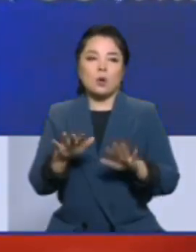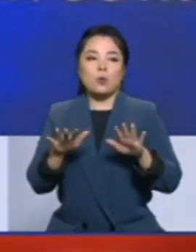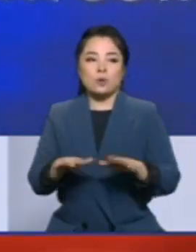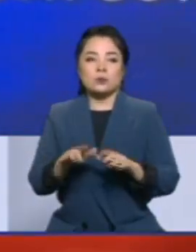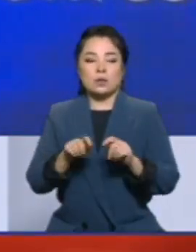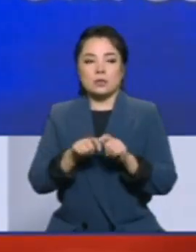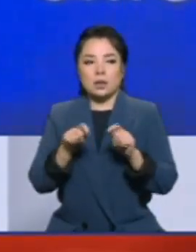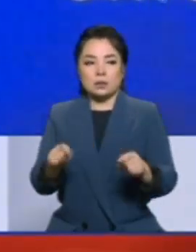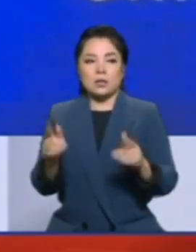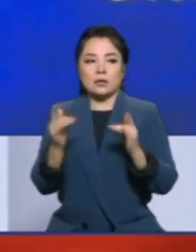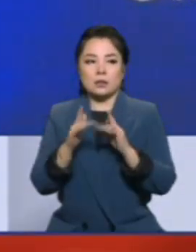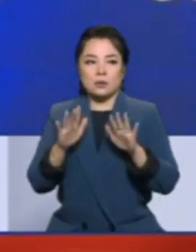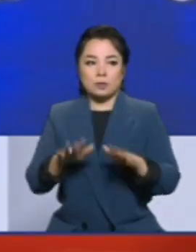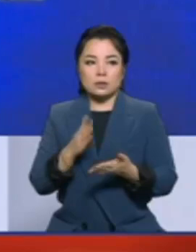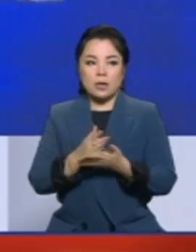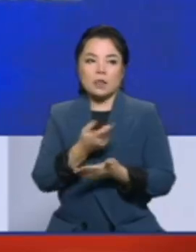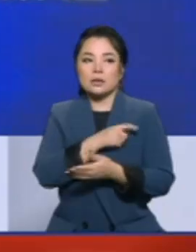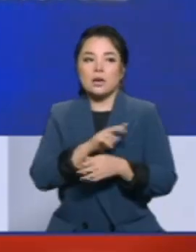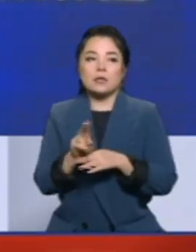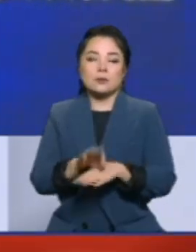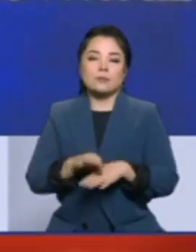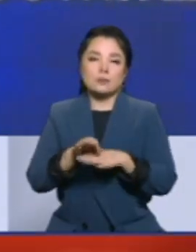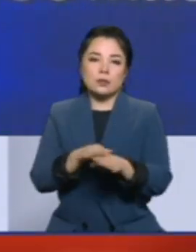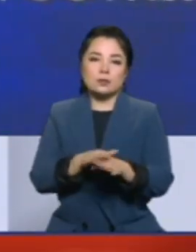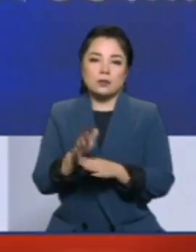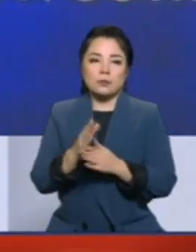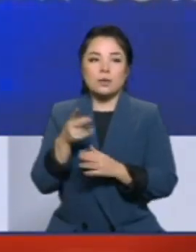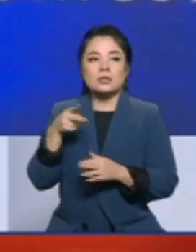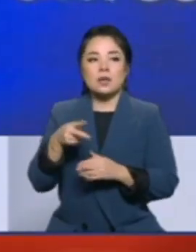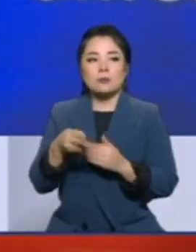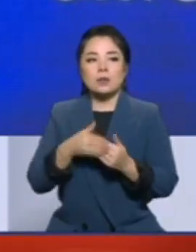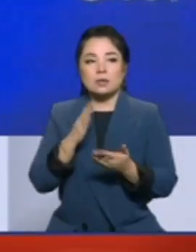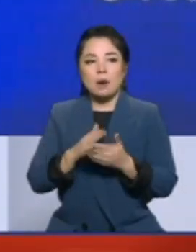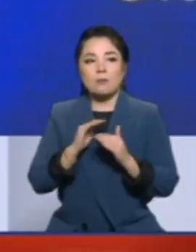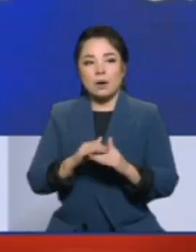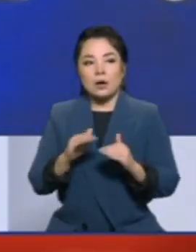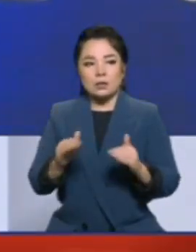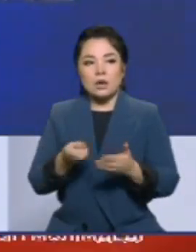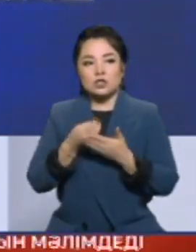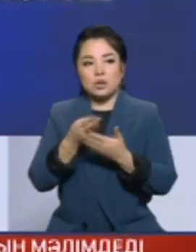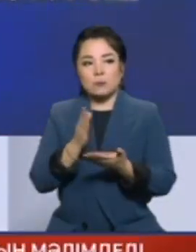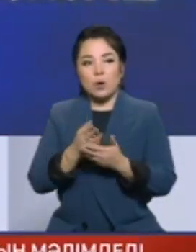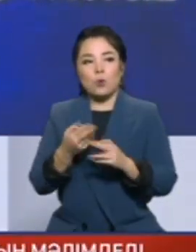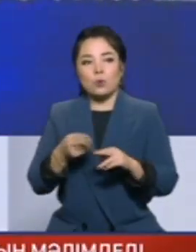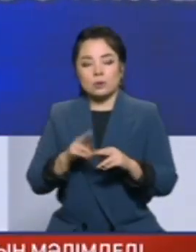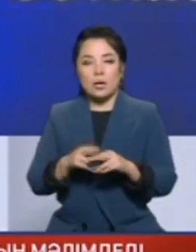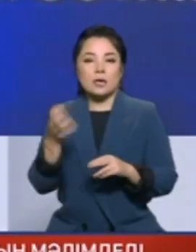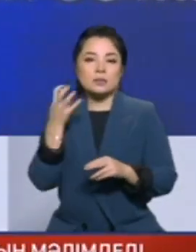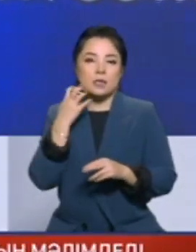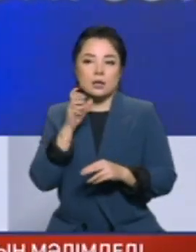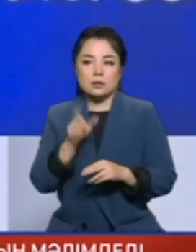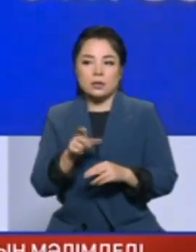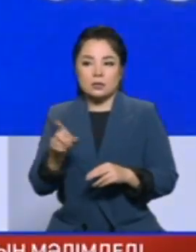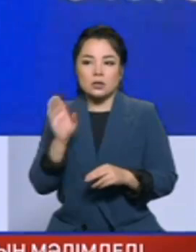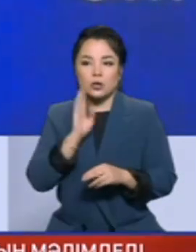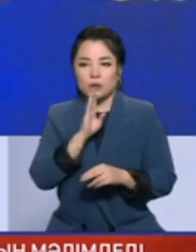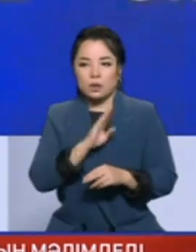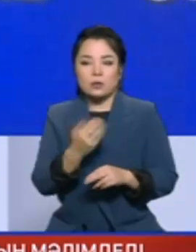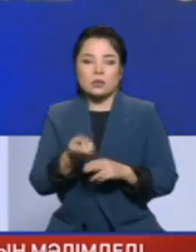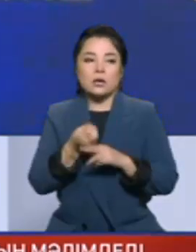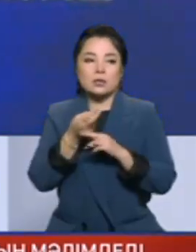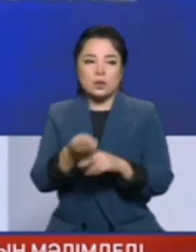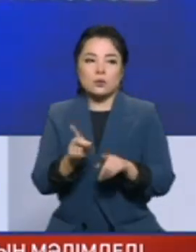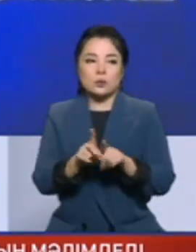орны ашылды. Стационарлық емделуде 2 мыңнан астам бала жатыр. Сонымен бірге жүкті әйелдерде